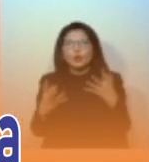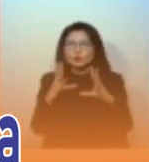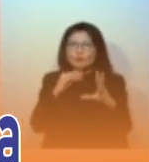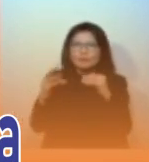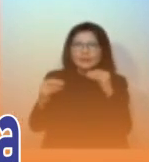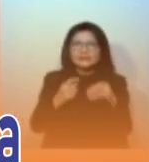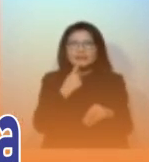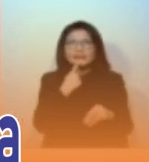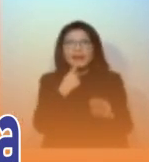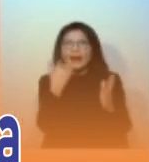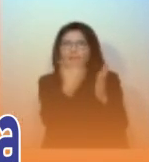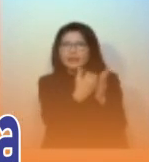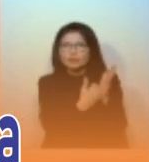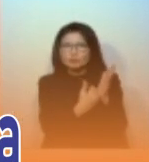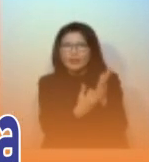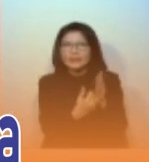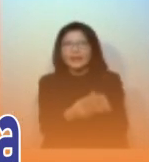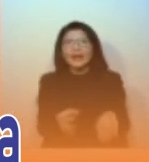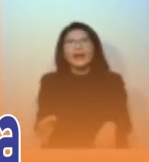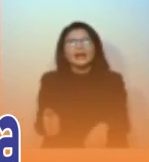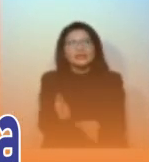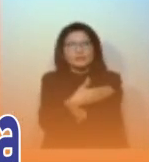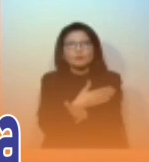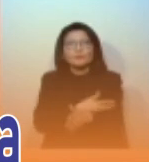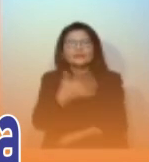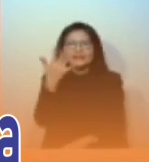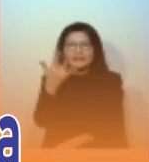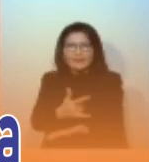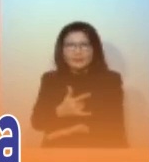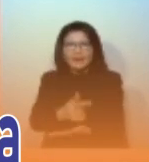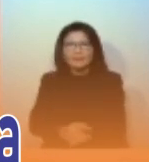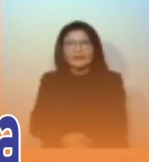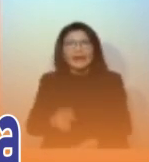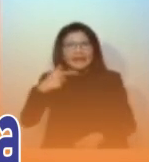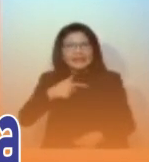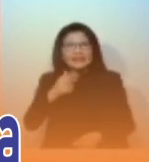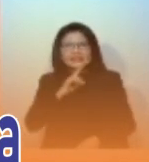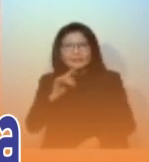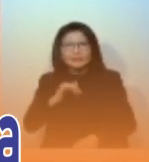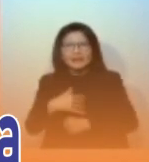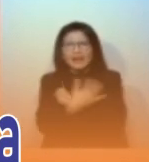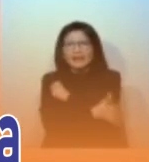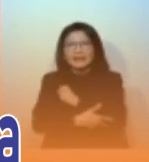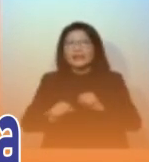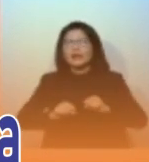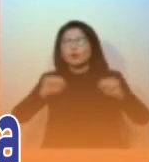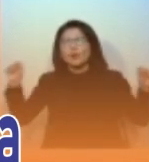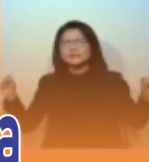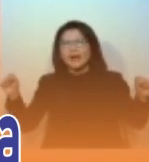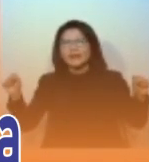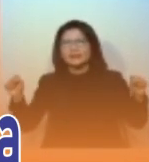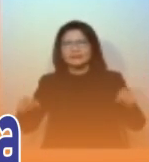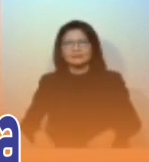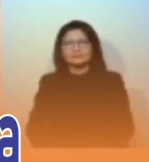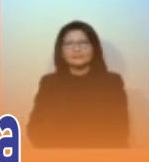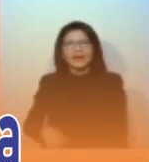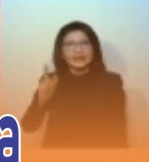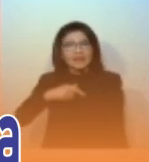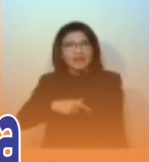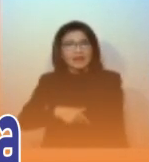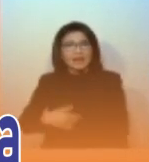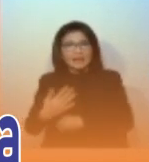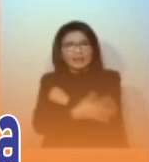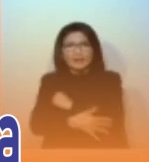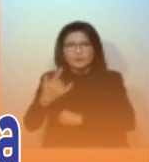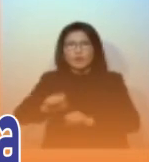peraturan sebelum dia ditetapkan. Tapi ini nada-nadanya seperti negara kekuasaan, di mana penguasa menentukan hukum. Dan kemudian dari